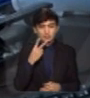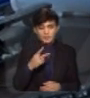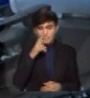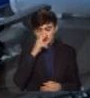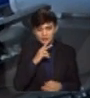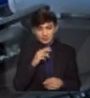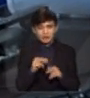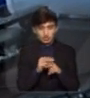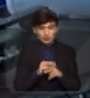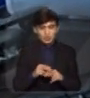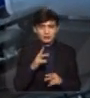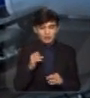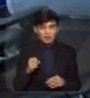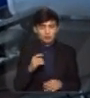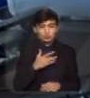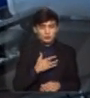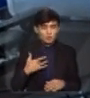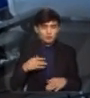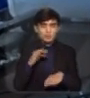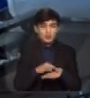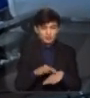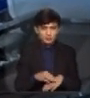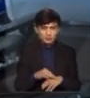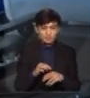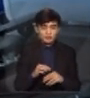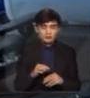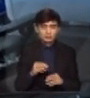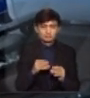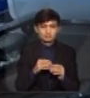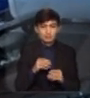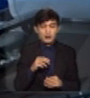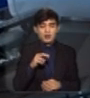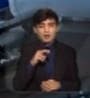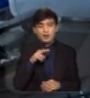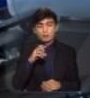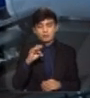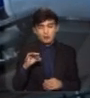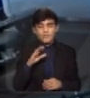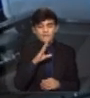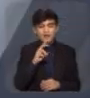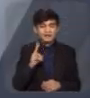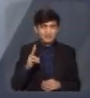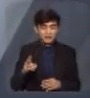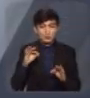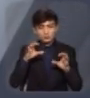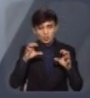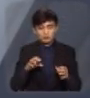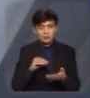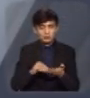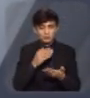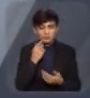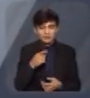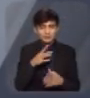на лечении. Это туберкулезно больные. А про ВКК в законе ничего не написано. Эта семья